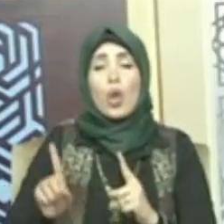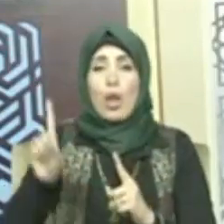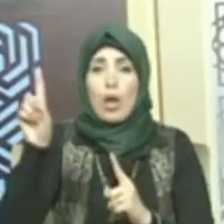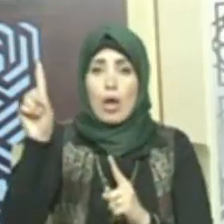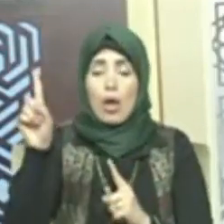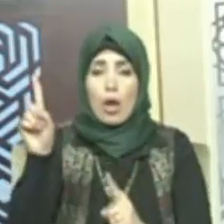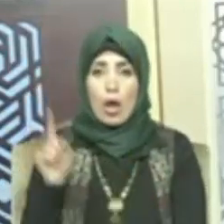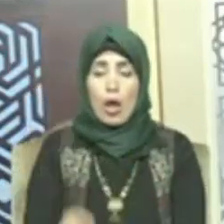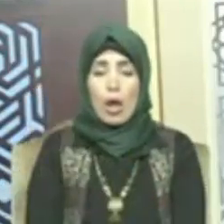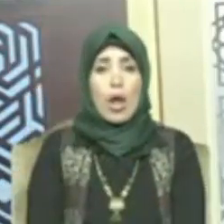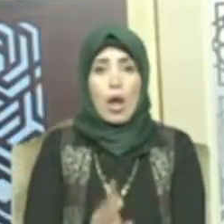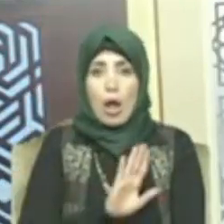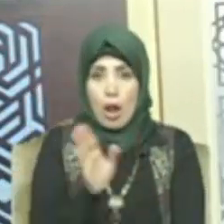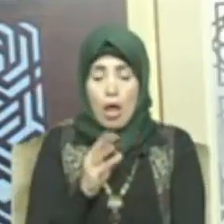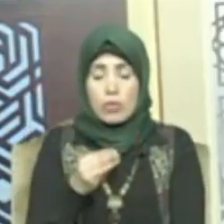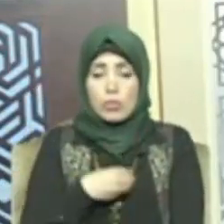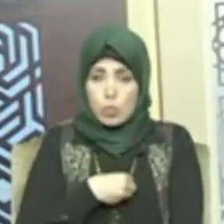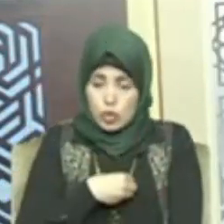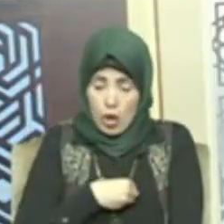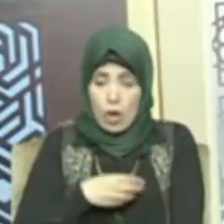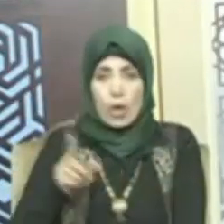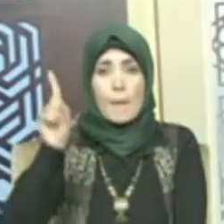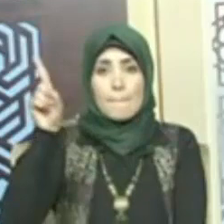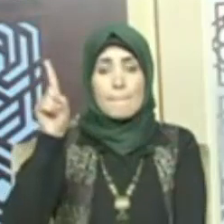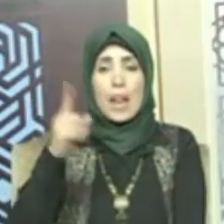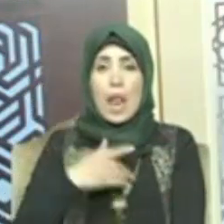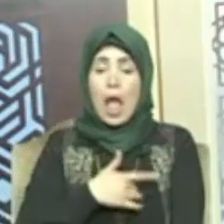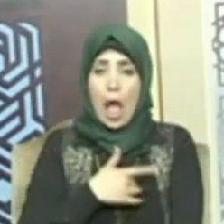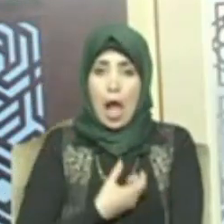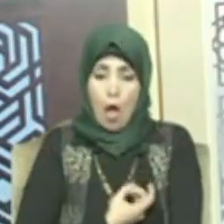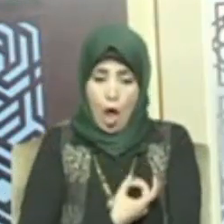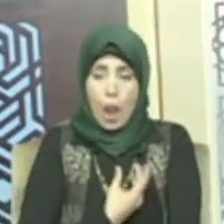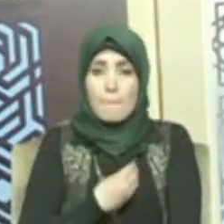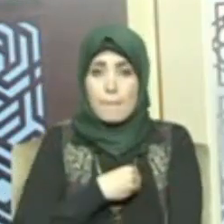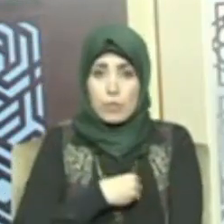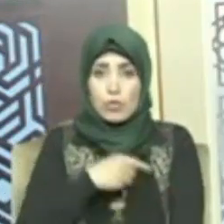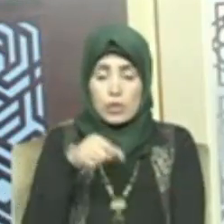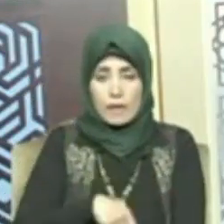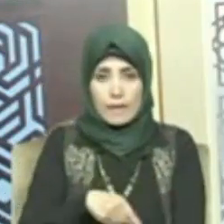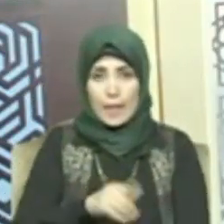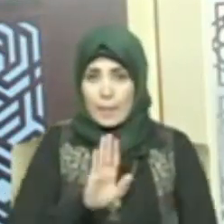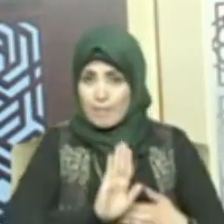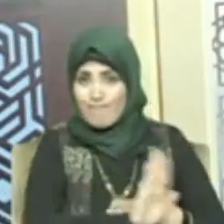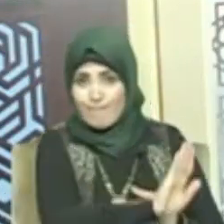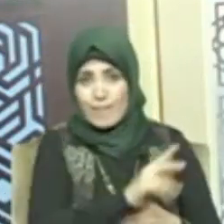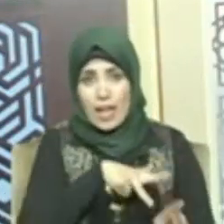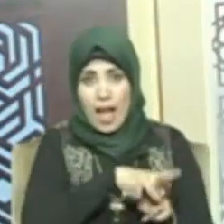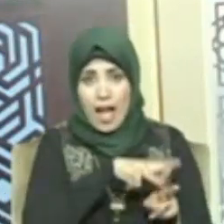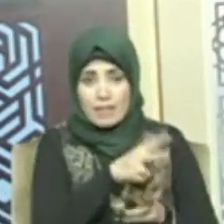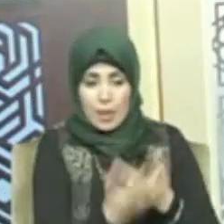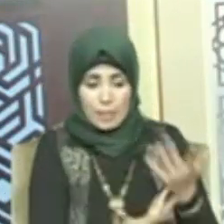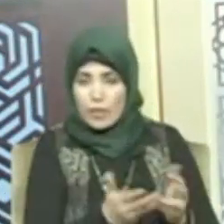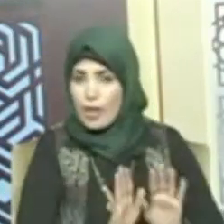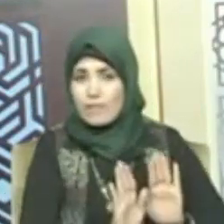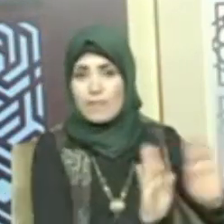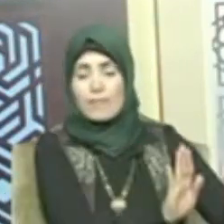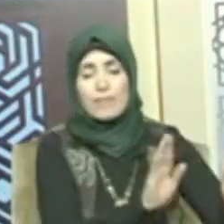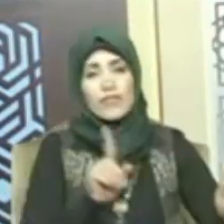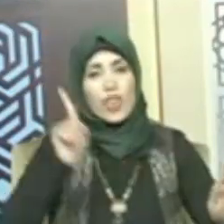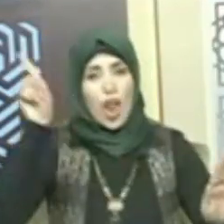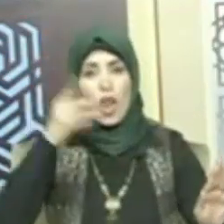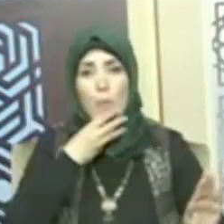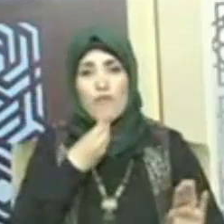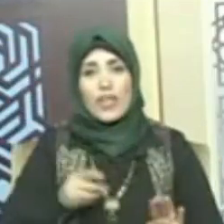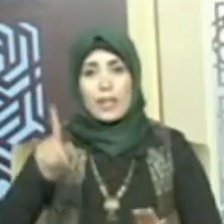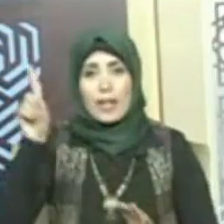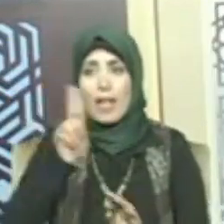الله مستيقنا بها قلبه حرم الله جسده على النار. نسأل